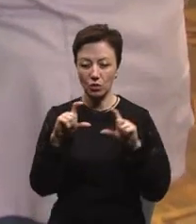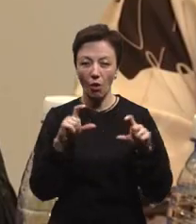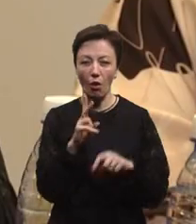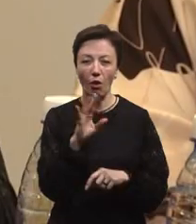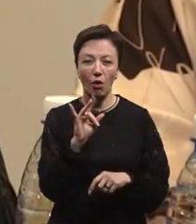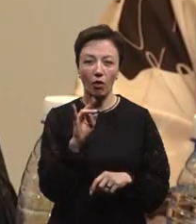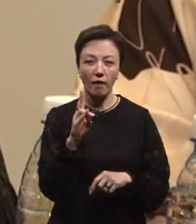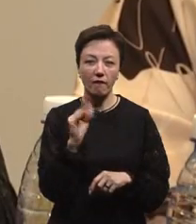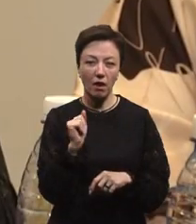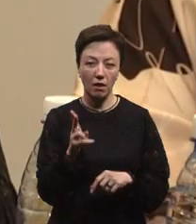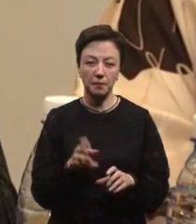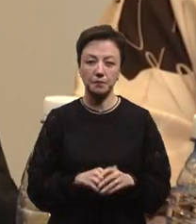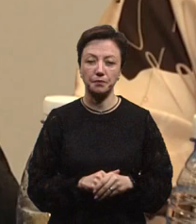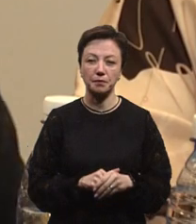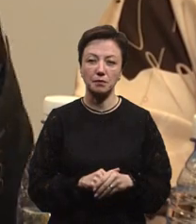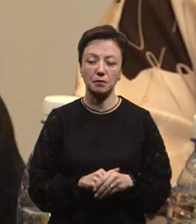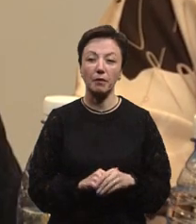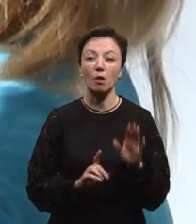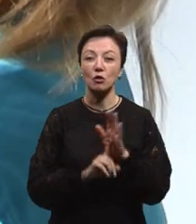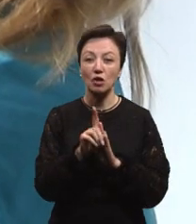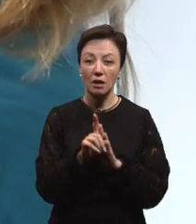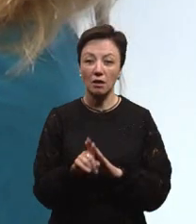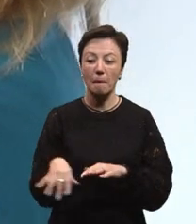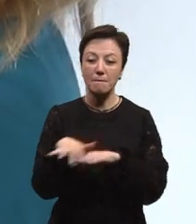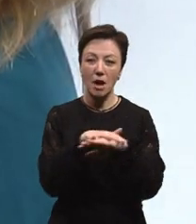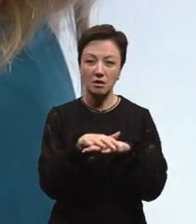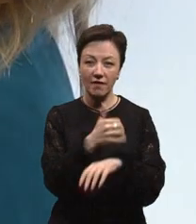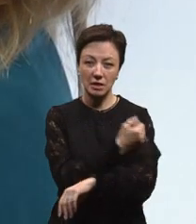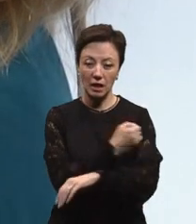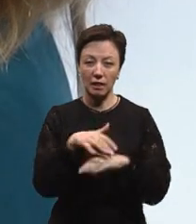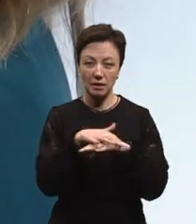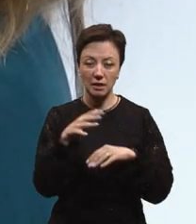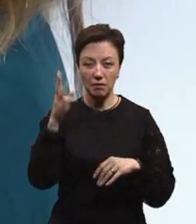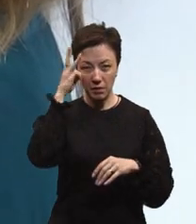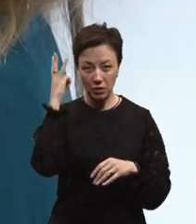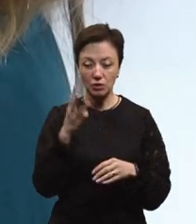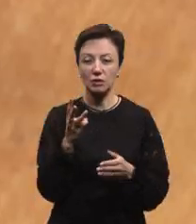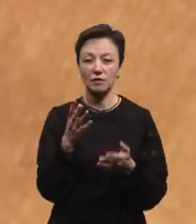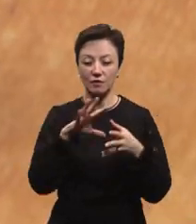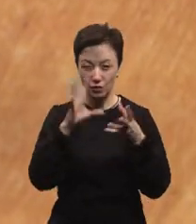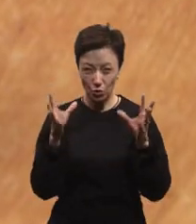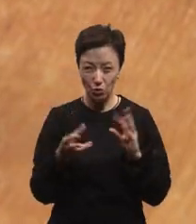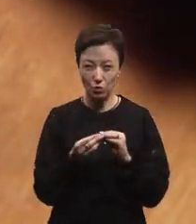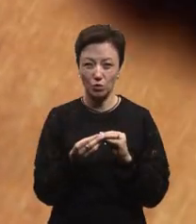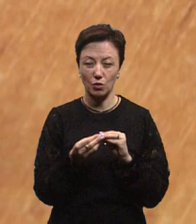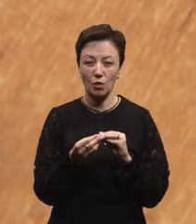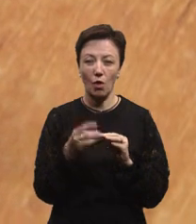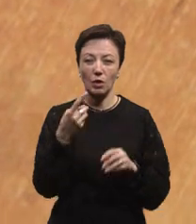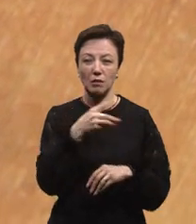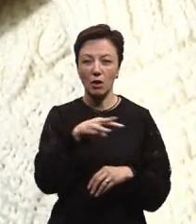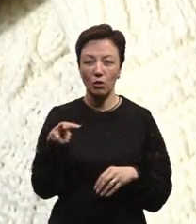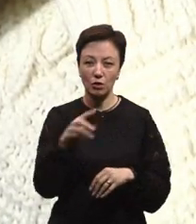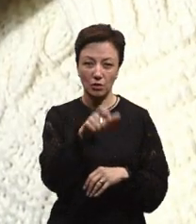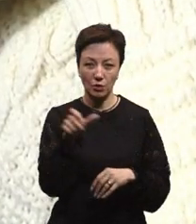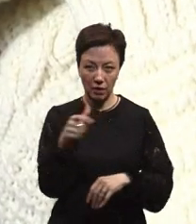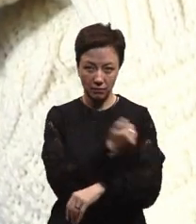коронавак розповів Микола габрикевич від початку масової вакцинації населення на Хмельниччині щепили від коронавірусної інфекції 1 млн